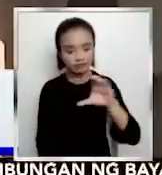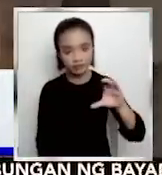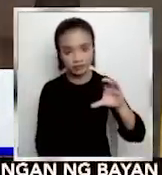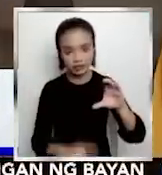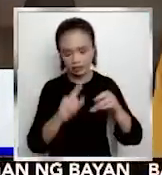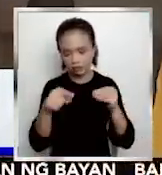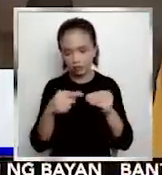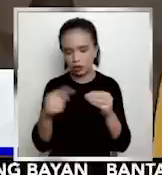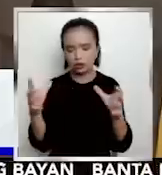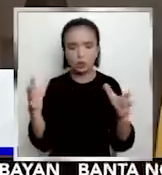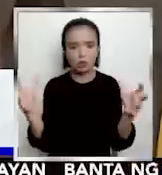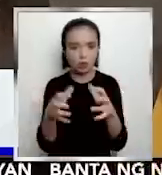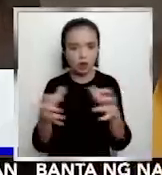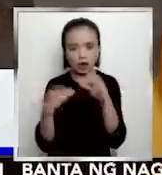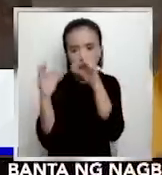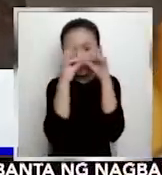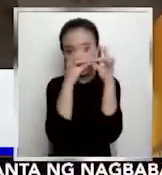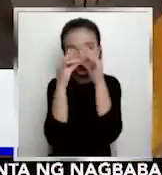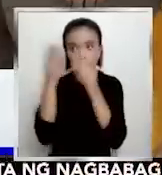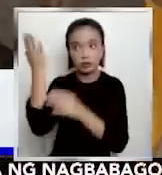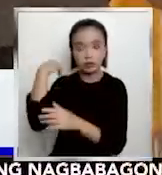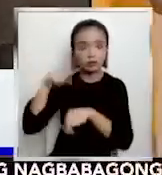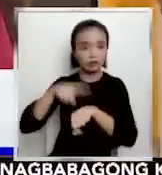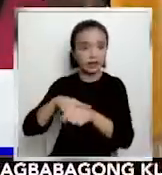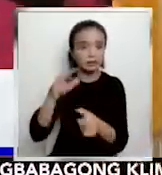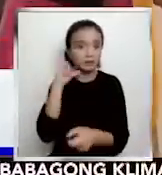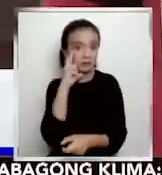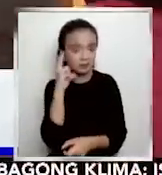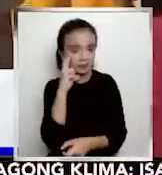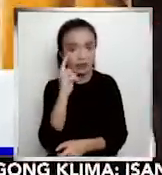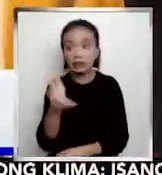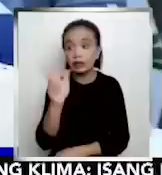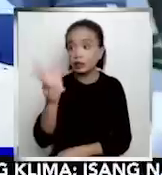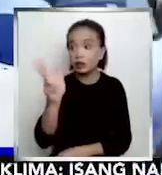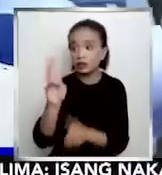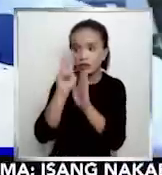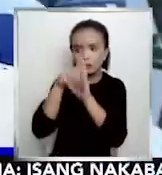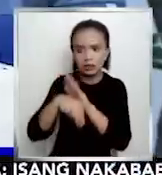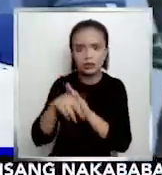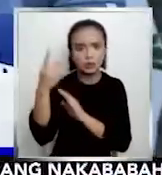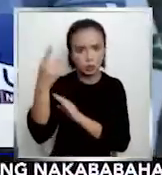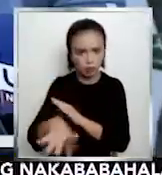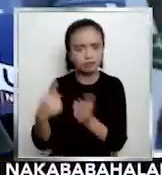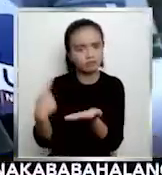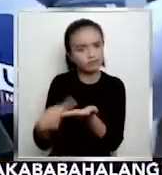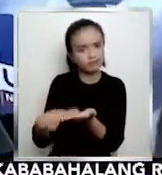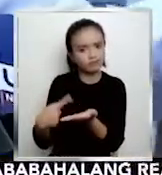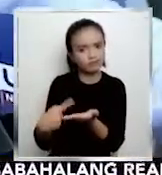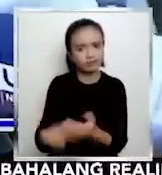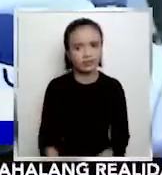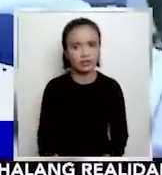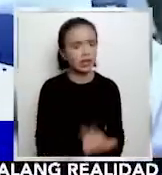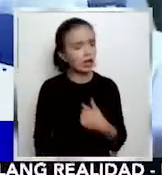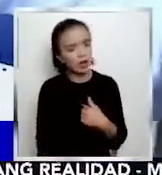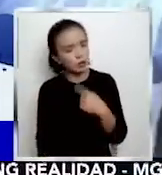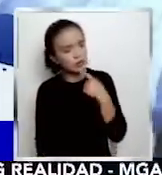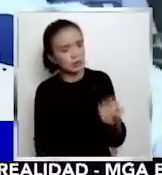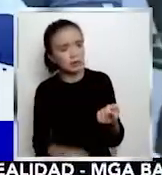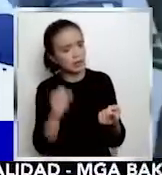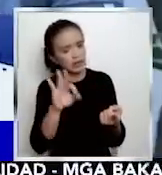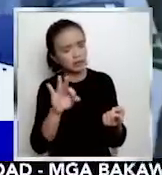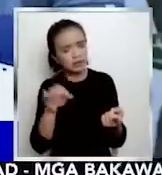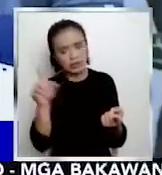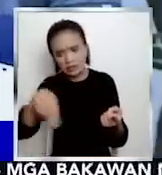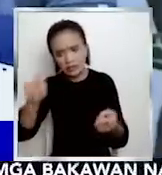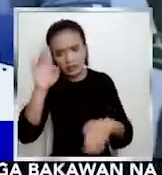ng Administrasyong Duterte, 3 minuto lang daw nilang napag-usapan. Sabi ko, kung may problema talaga sila sa Pilipinas, kaya namin